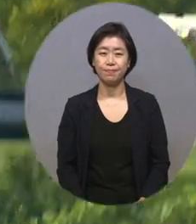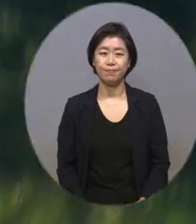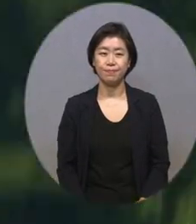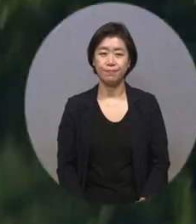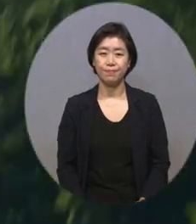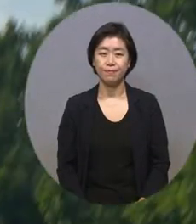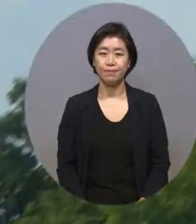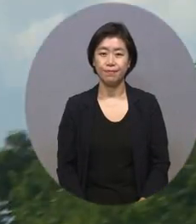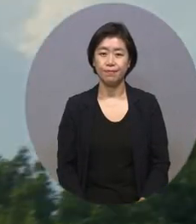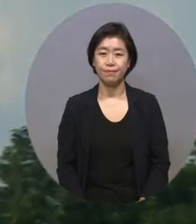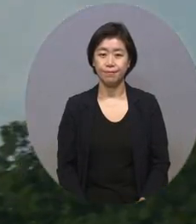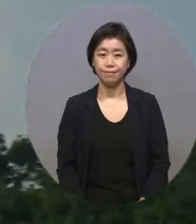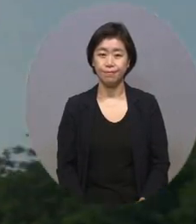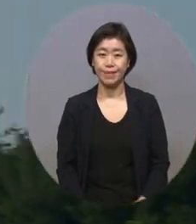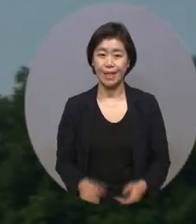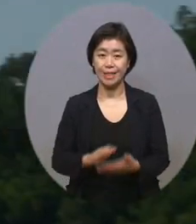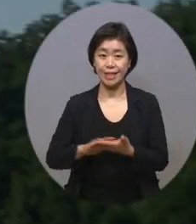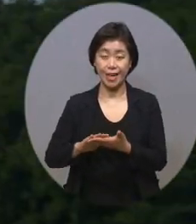굿샷!